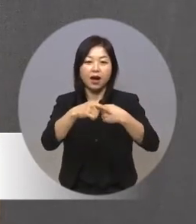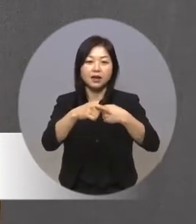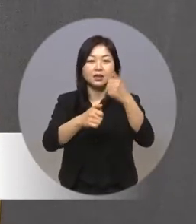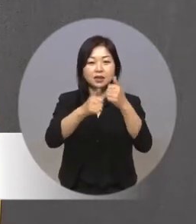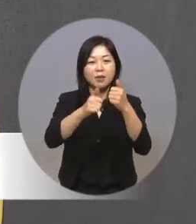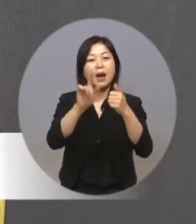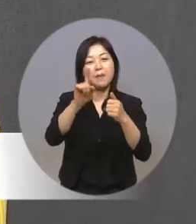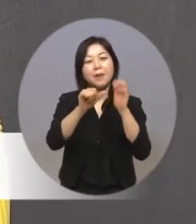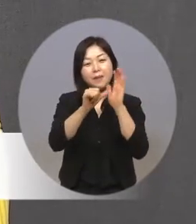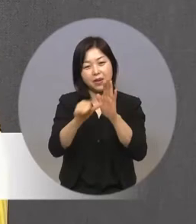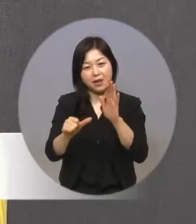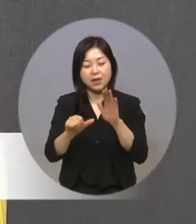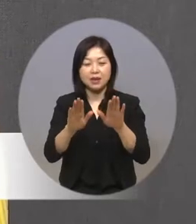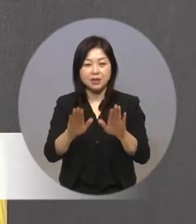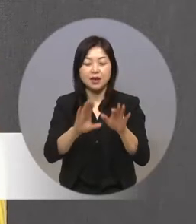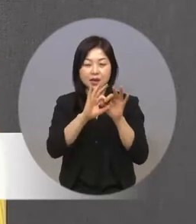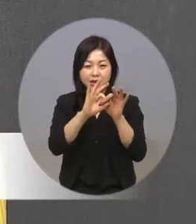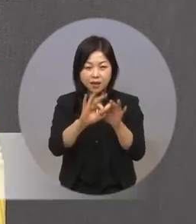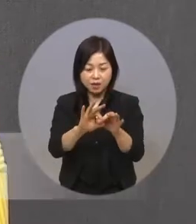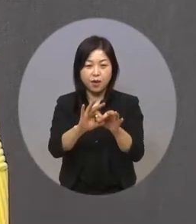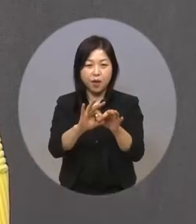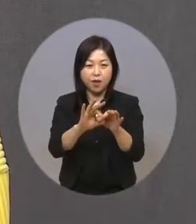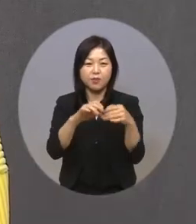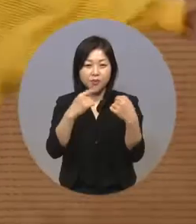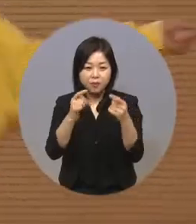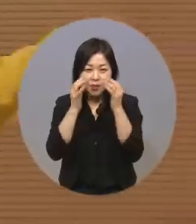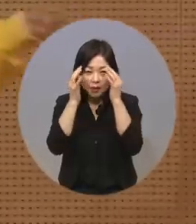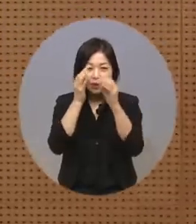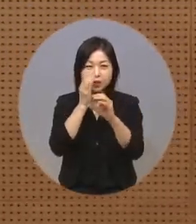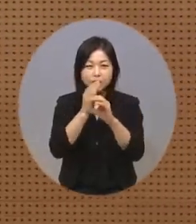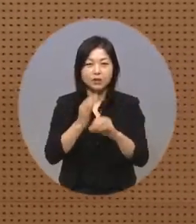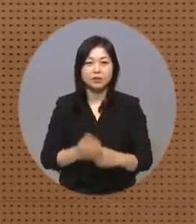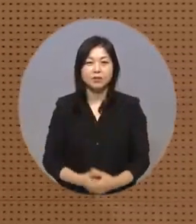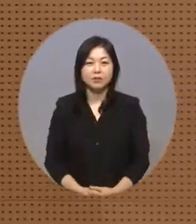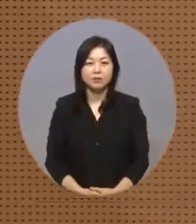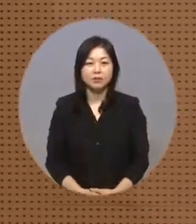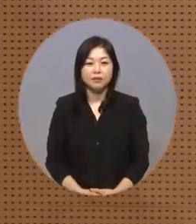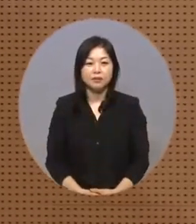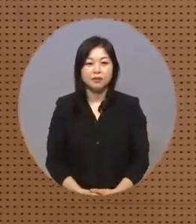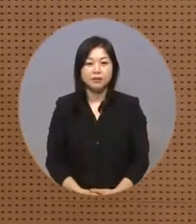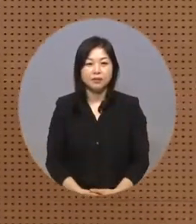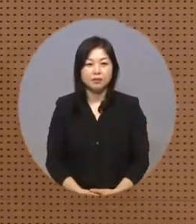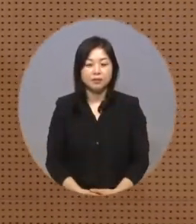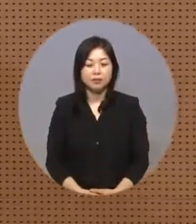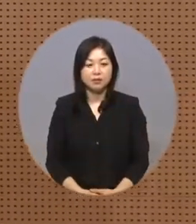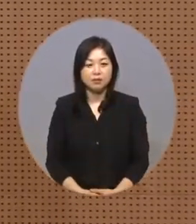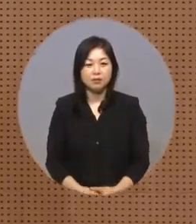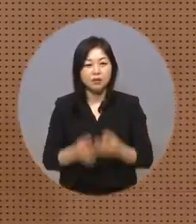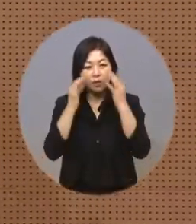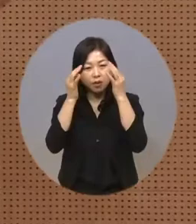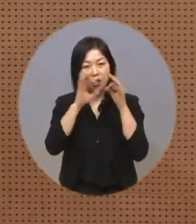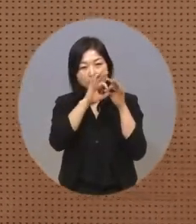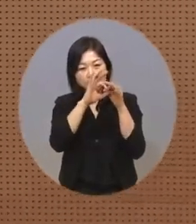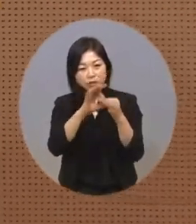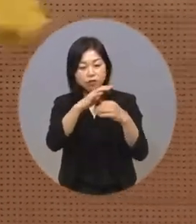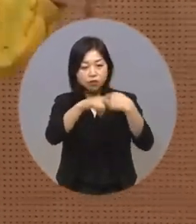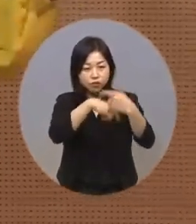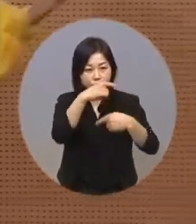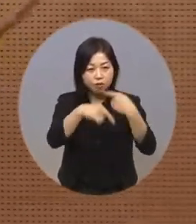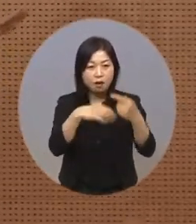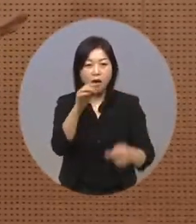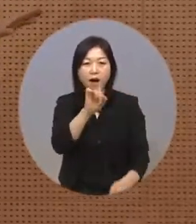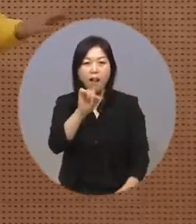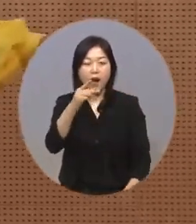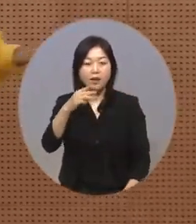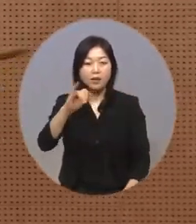그래서 일단 계속 도전을 하고 있어요. 끝없는 노력의 연속. 어느새 그에게는 수어 아티스트라는